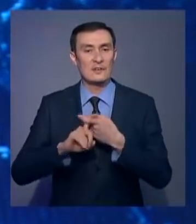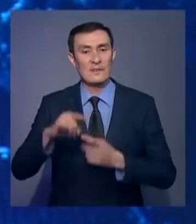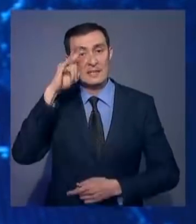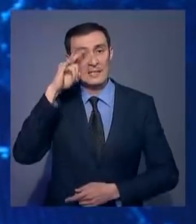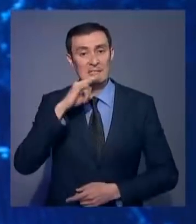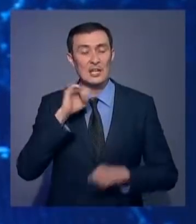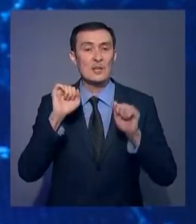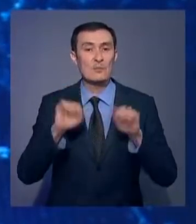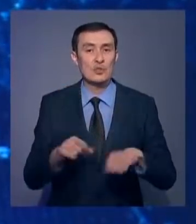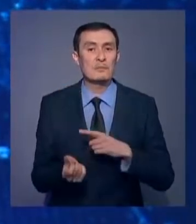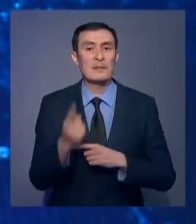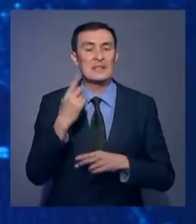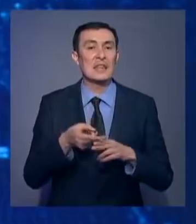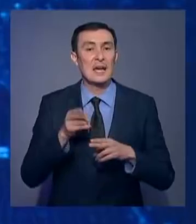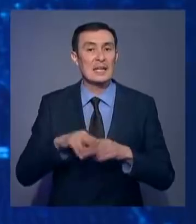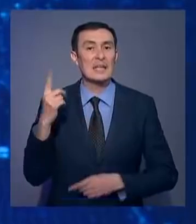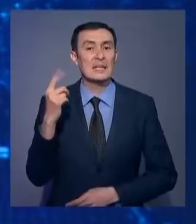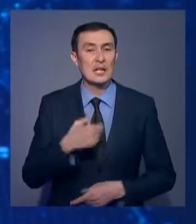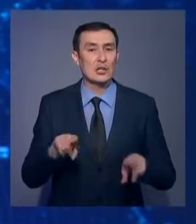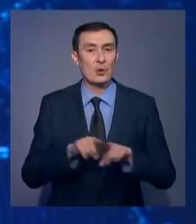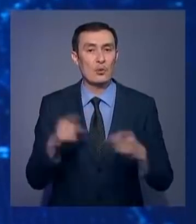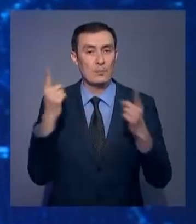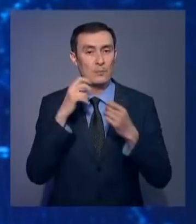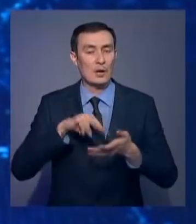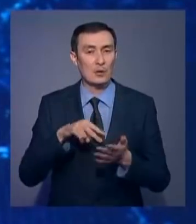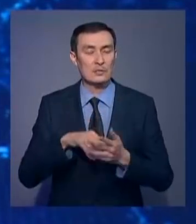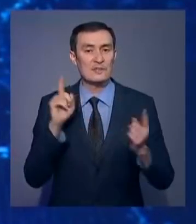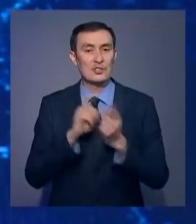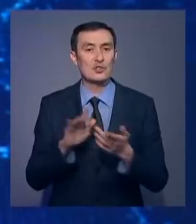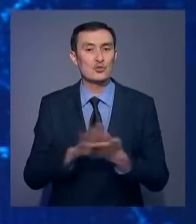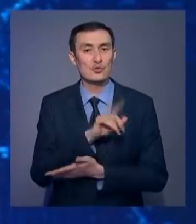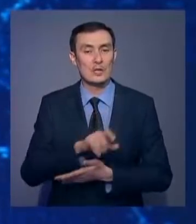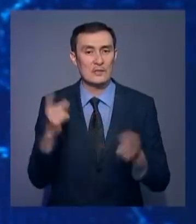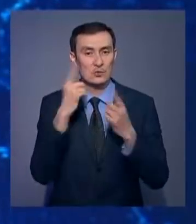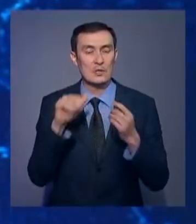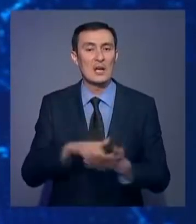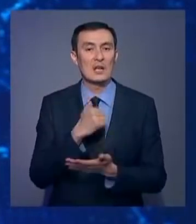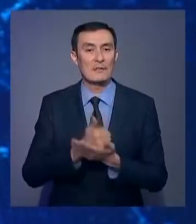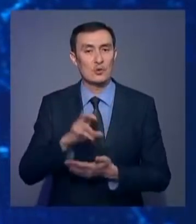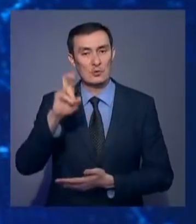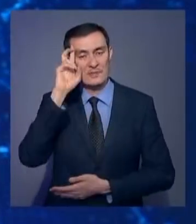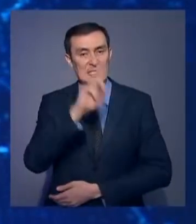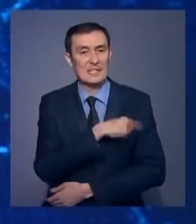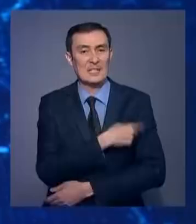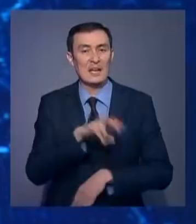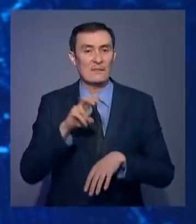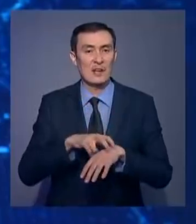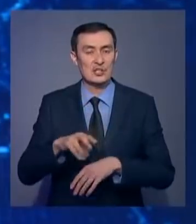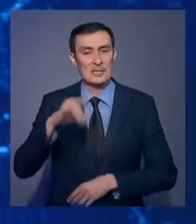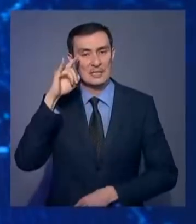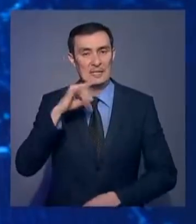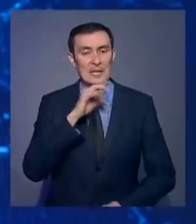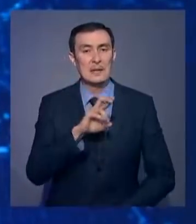Казахстане может появиться уже на этой неделе. Такой прогноз на встрече с журналистами озвучил главный государственный санитарный врач